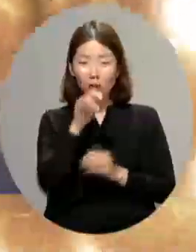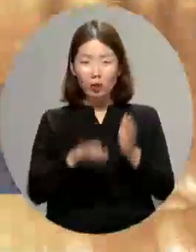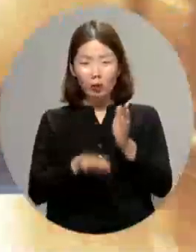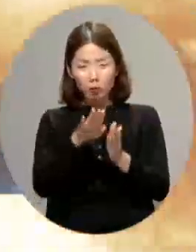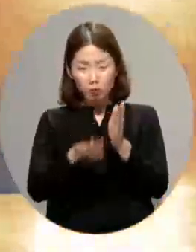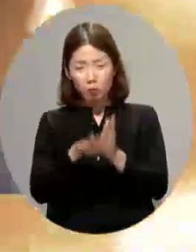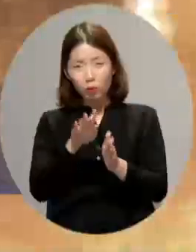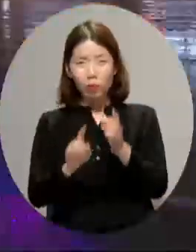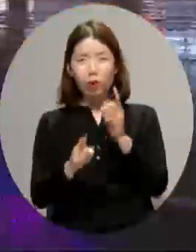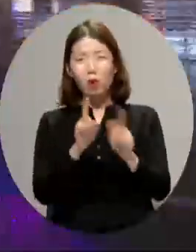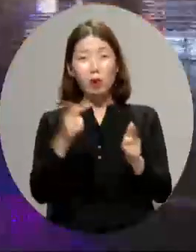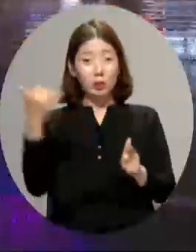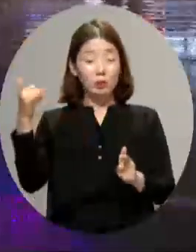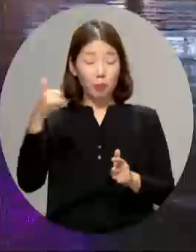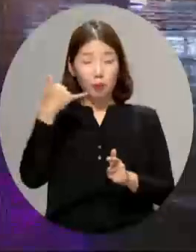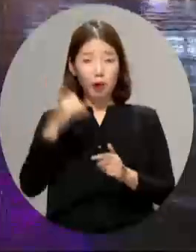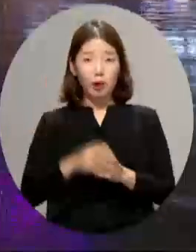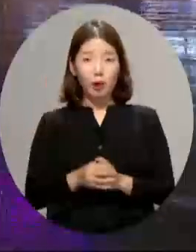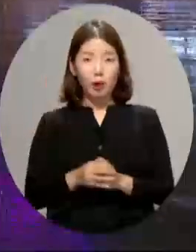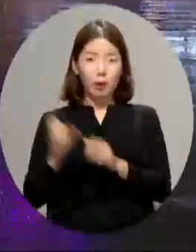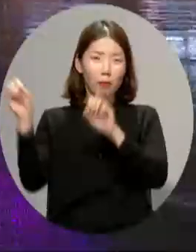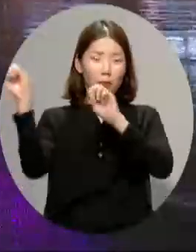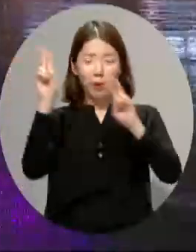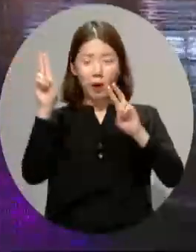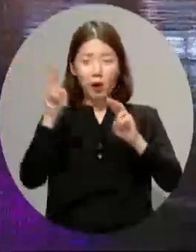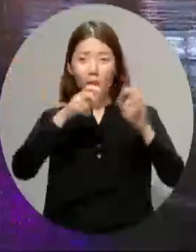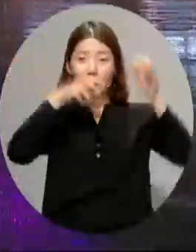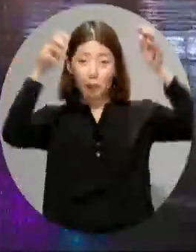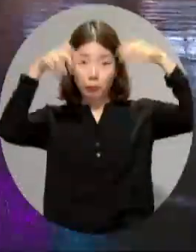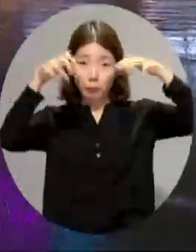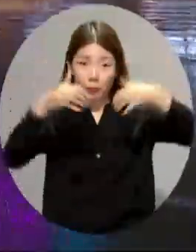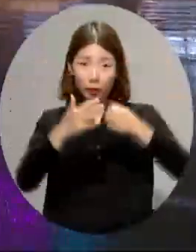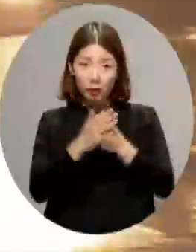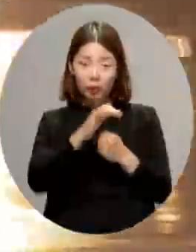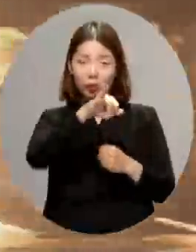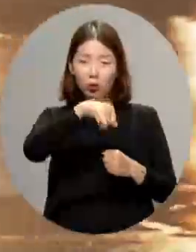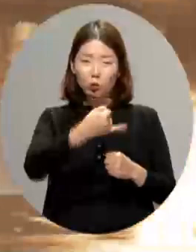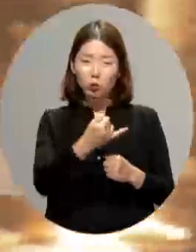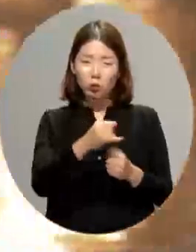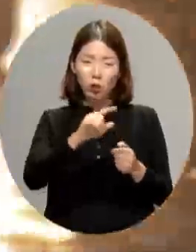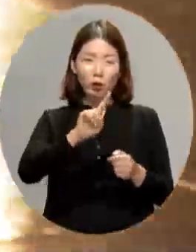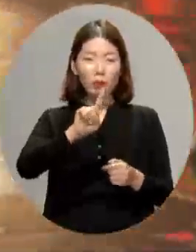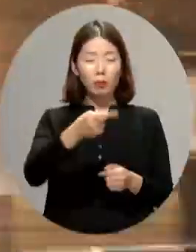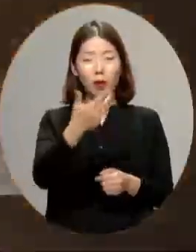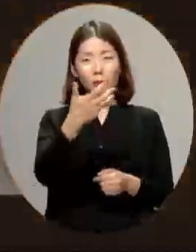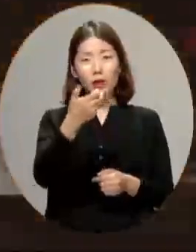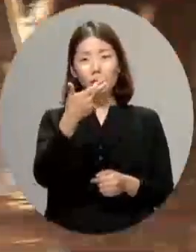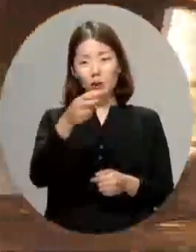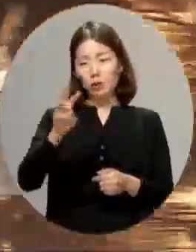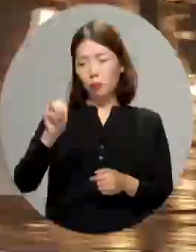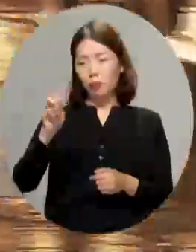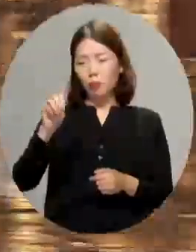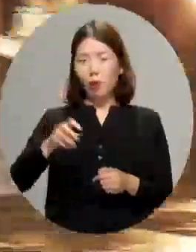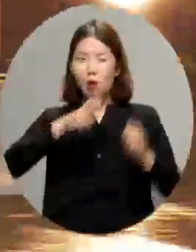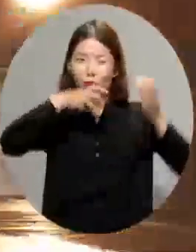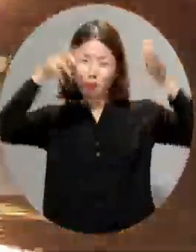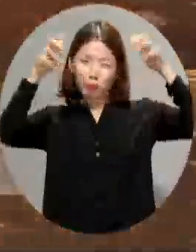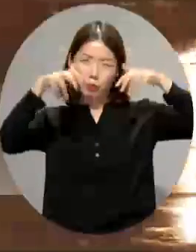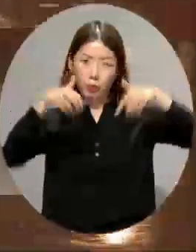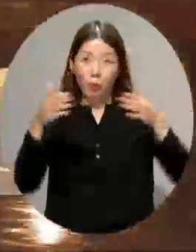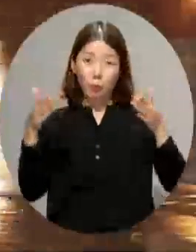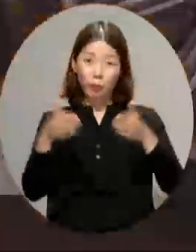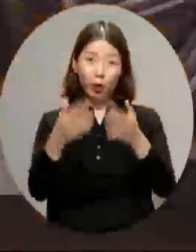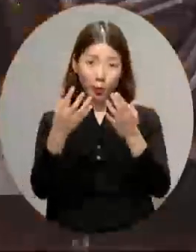침수 배수 요청 이런. 낙뢰를 동반한 소나기가 내려 순창 풍산에 무려 187mm의 물폭탄이